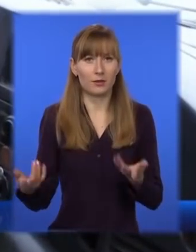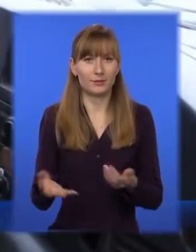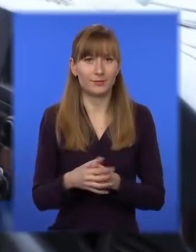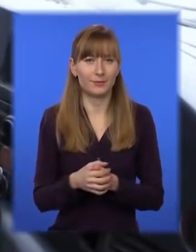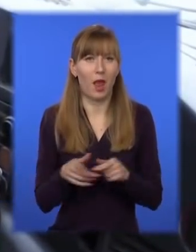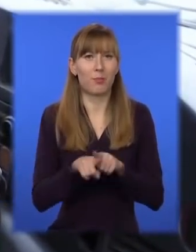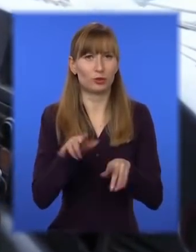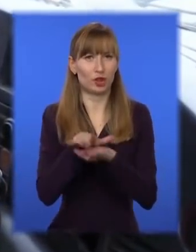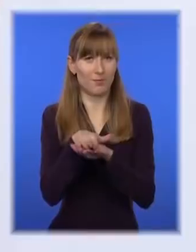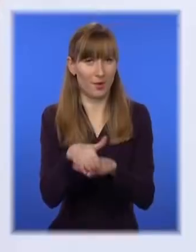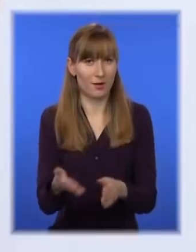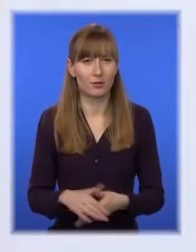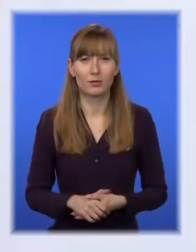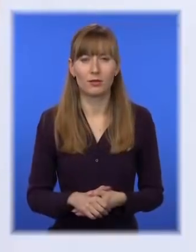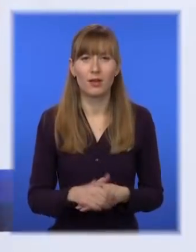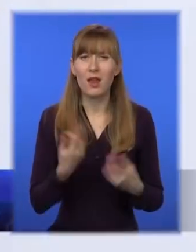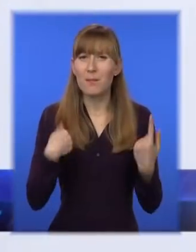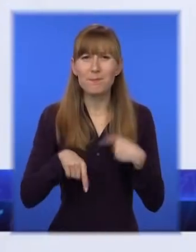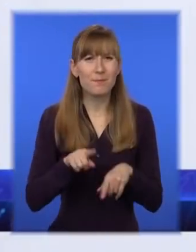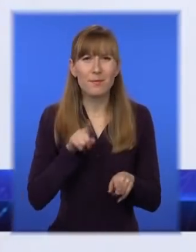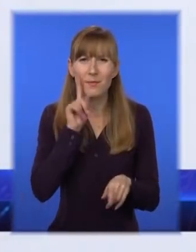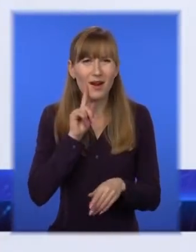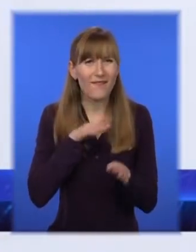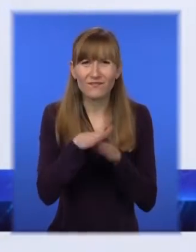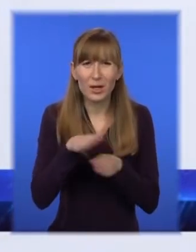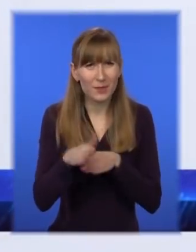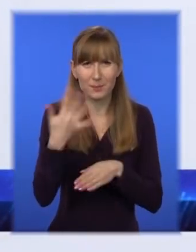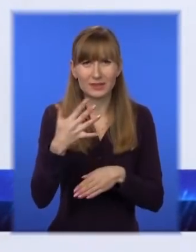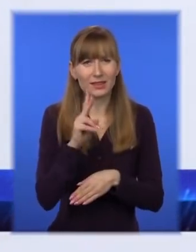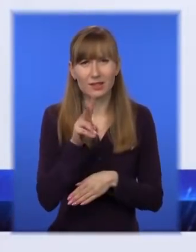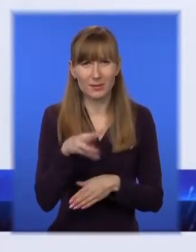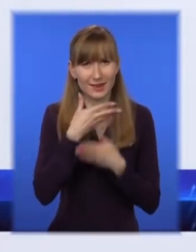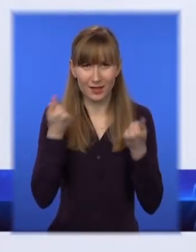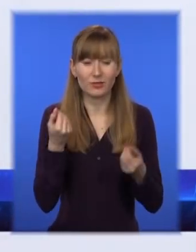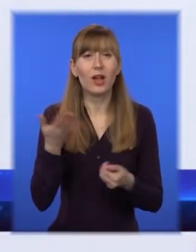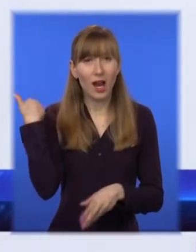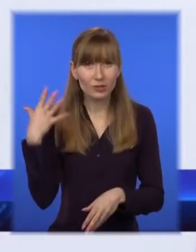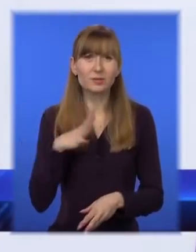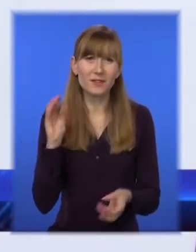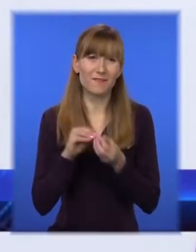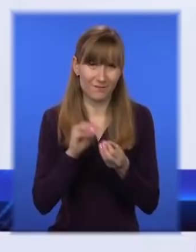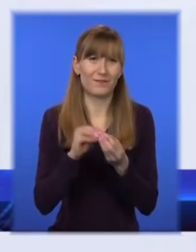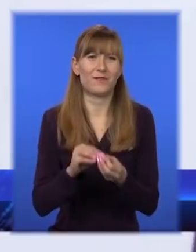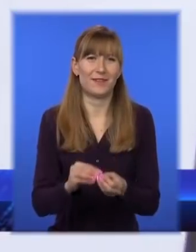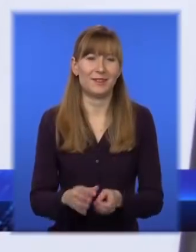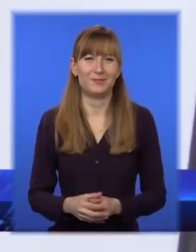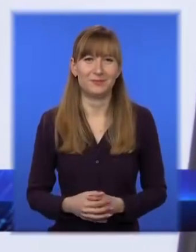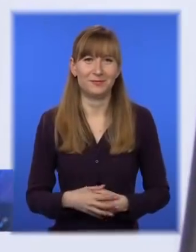час, як черепахи. Та поки ми ще не їздимо по 50 км. Як їздили, так і